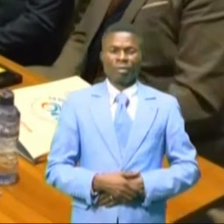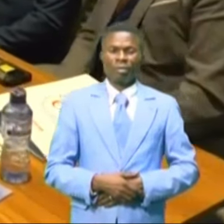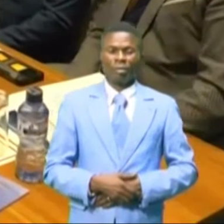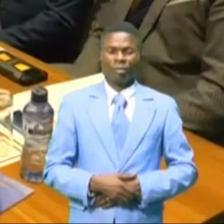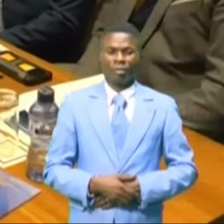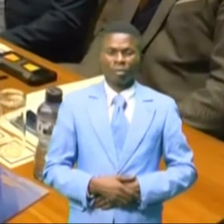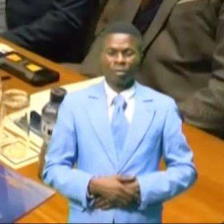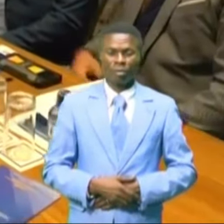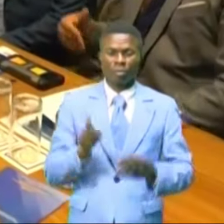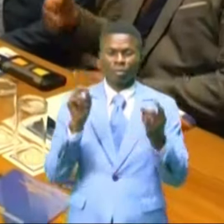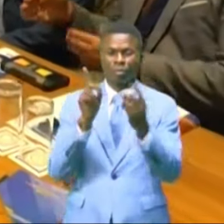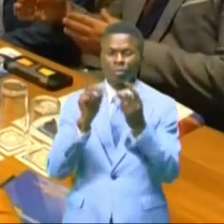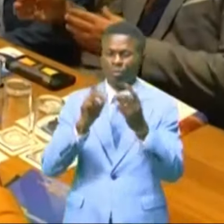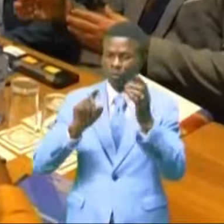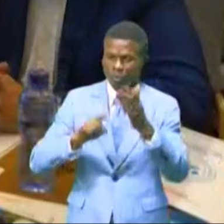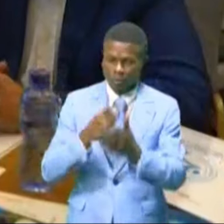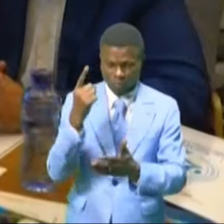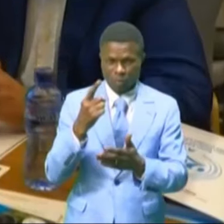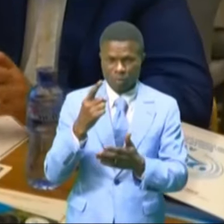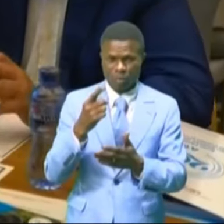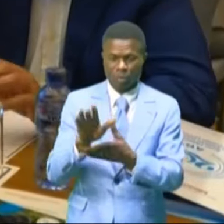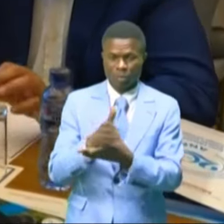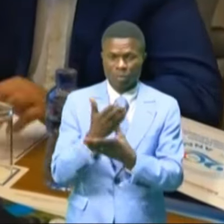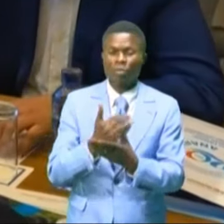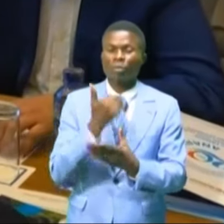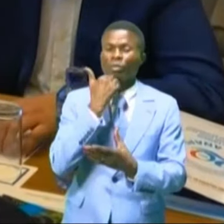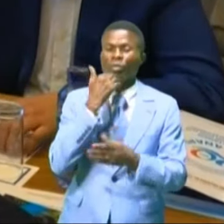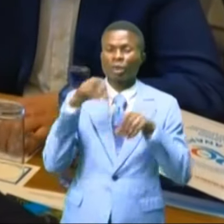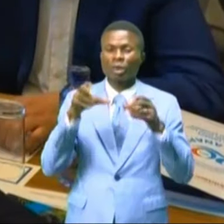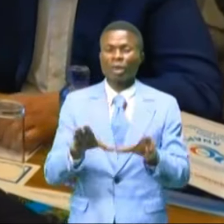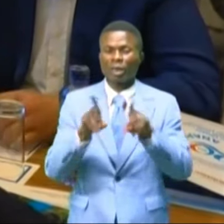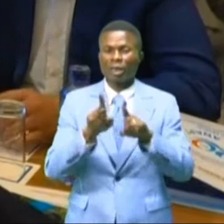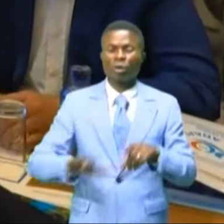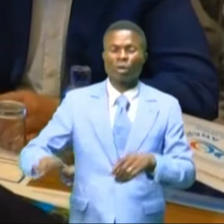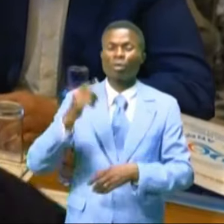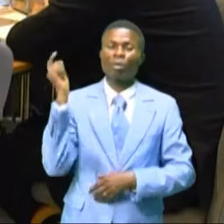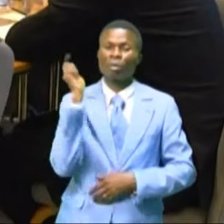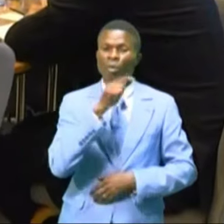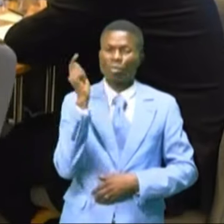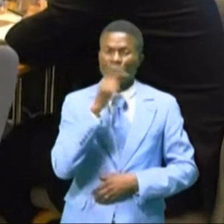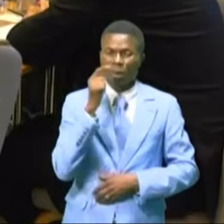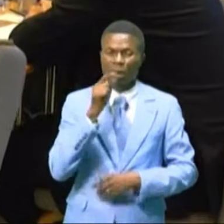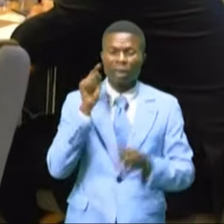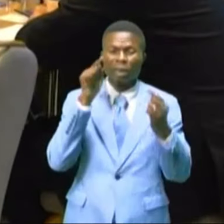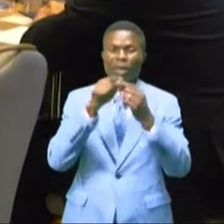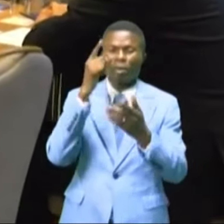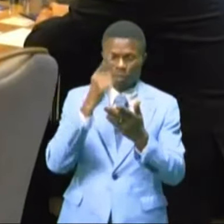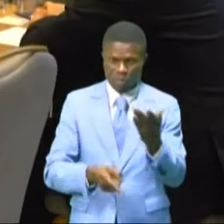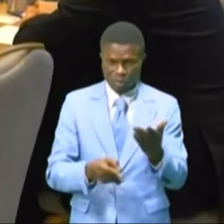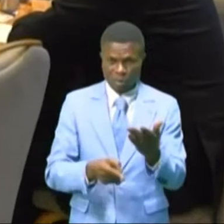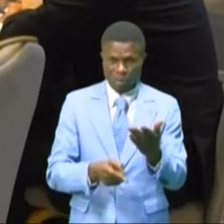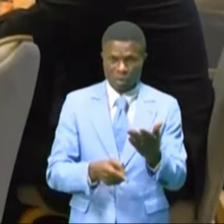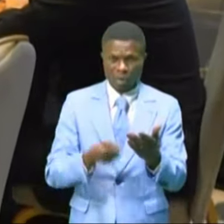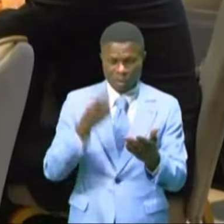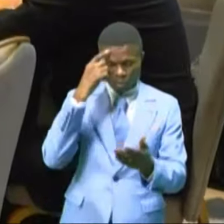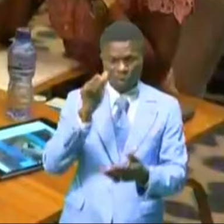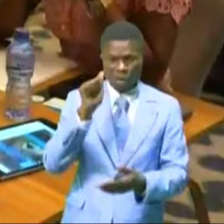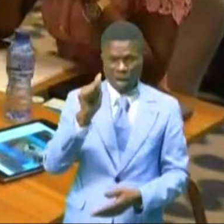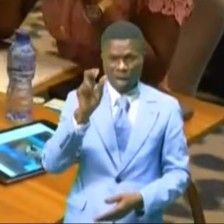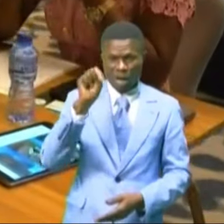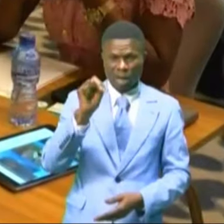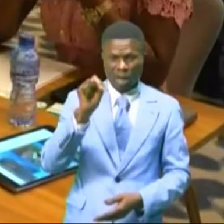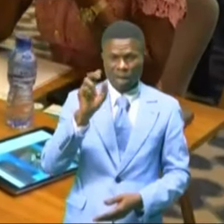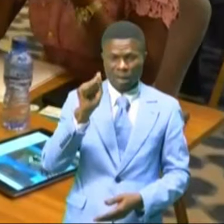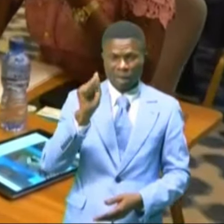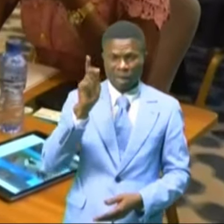Des contacts directement pris entre investisseurs congolais et marocains. L'objectif est bien atteint pour la NAPI qui a concouru